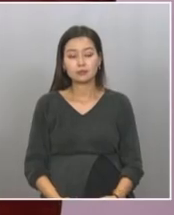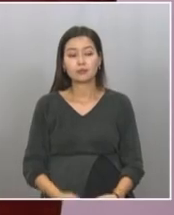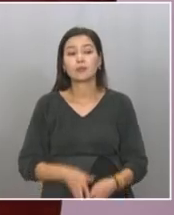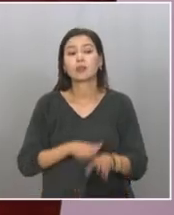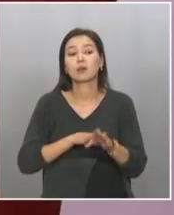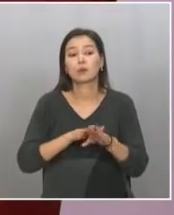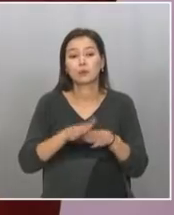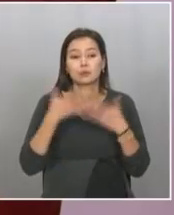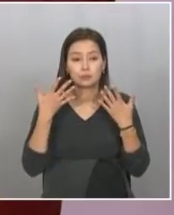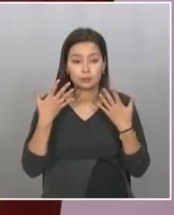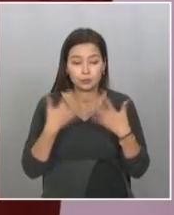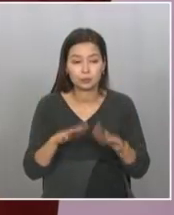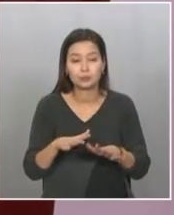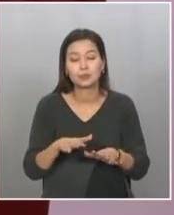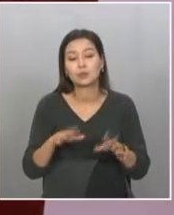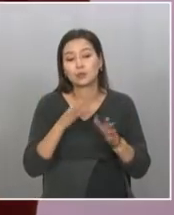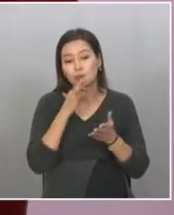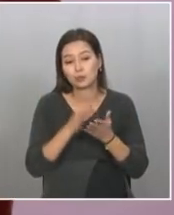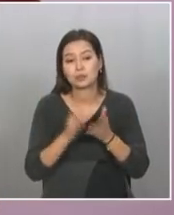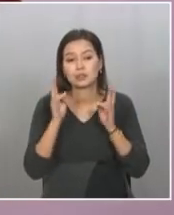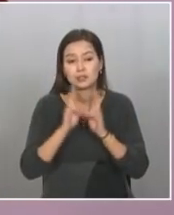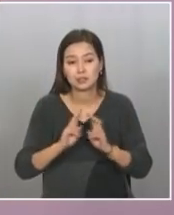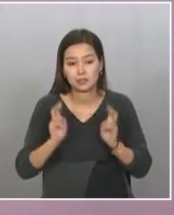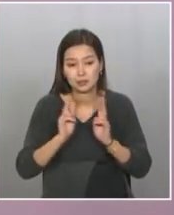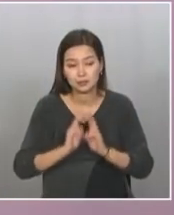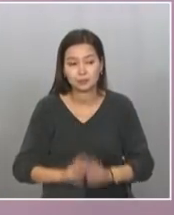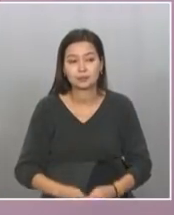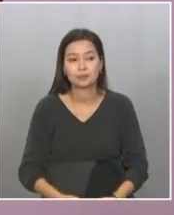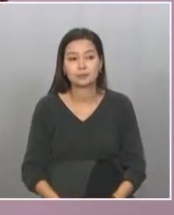Орындап болсаңдар, салыстырып тексерейік.